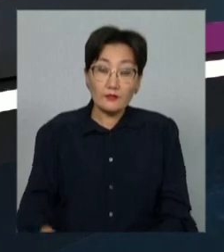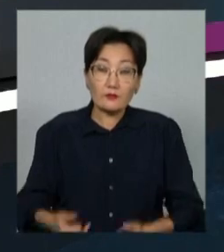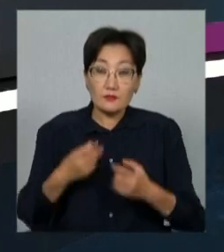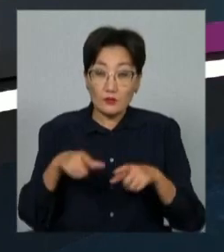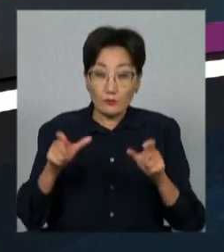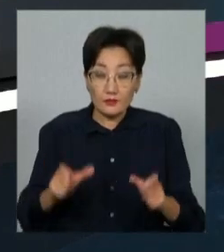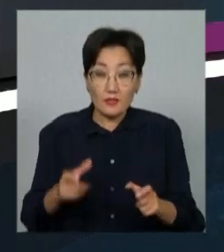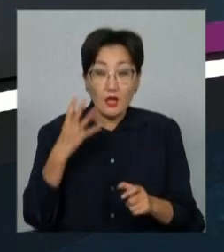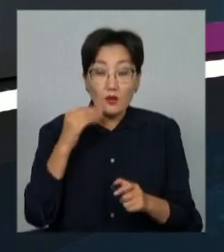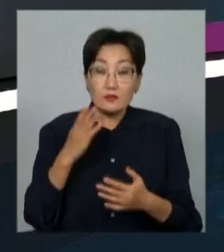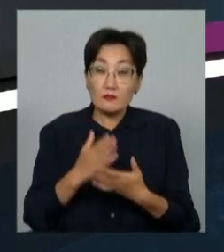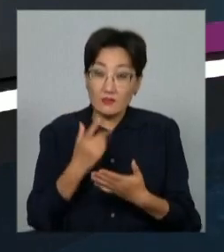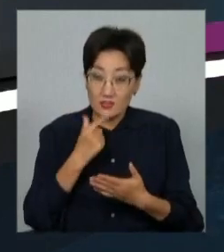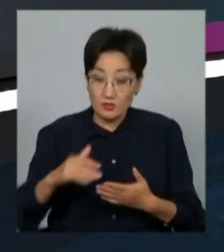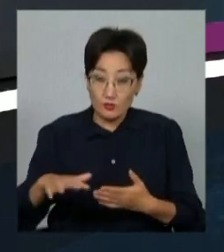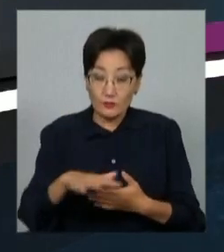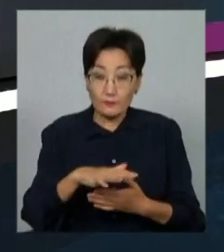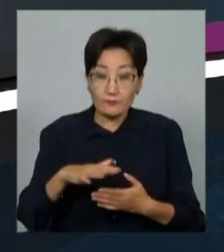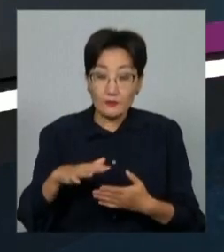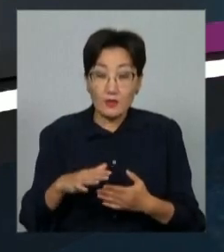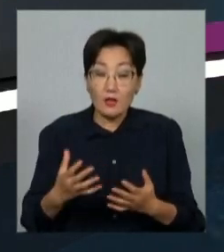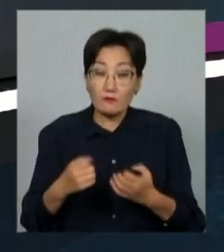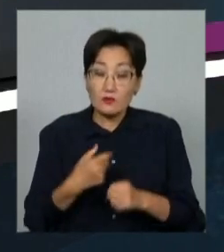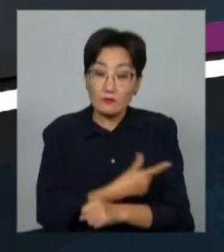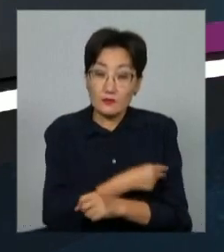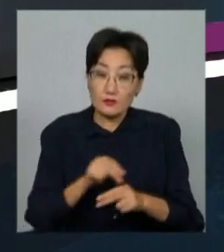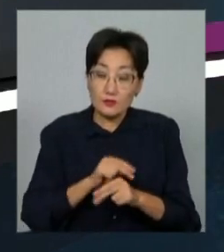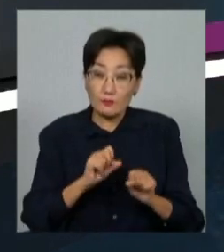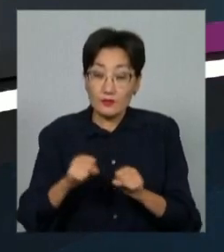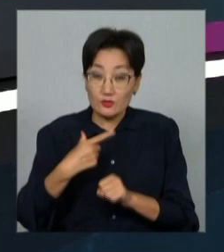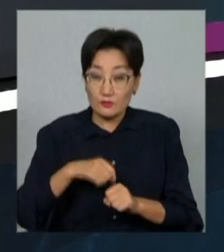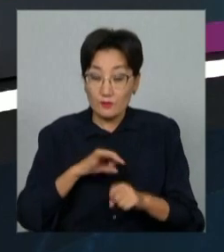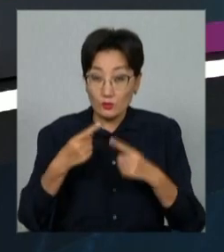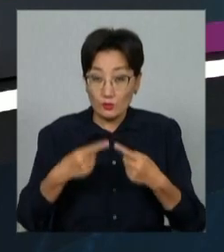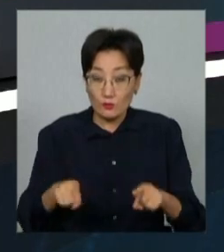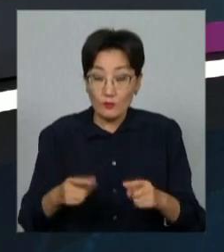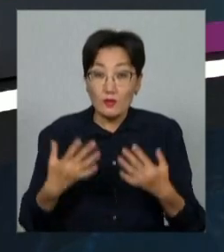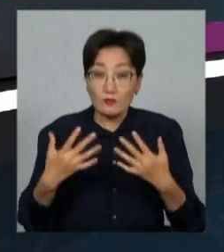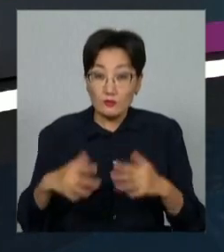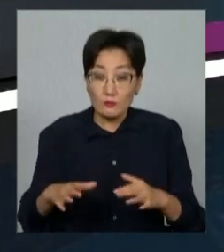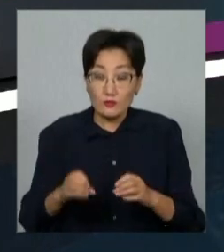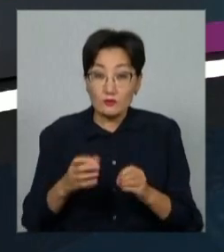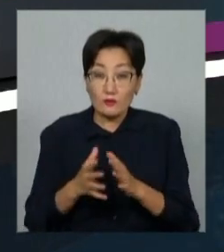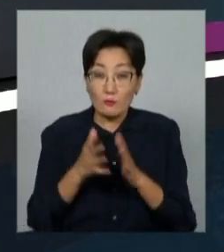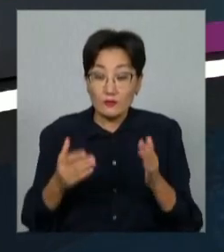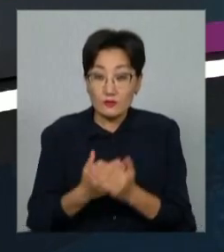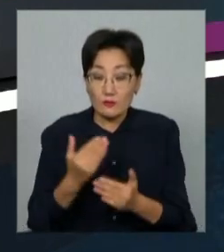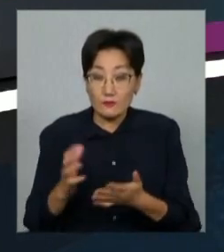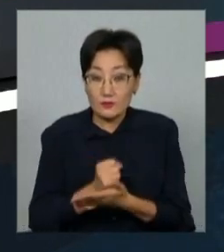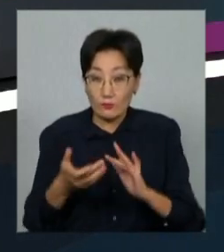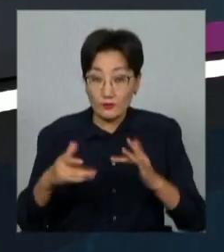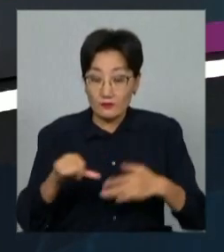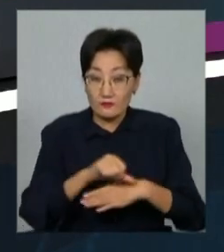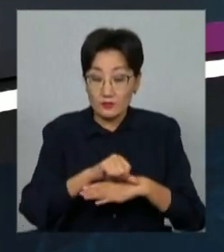Уважаемые телезрители, Алматы находится в красной зоне. Получите вакцину, защитите себя и других. На этом все. Еще больше новостей вы найдете на